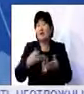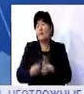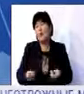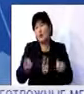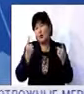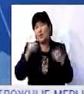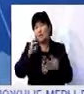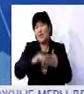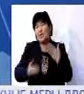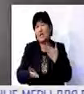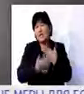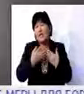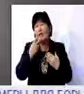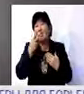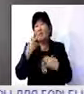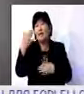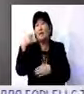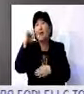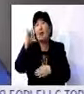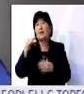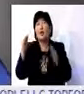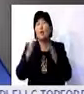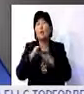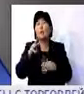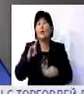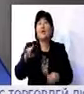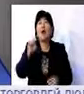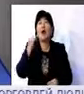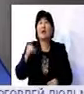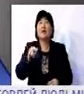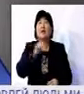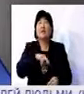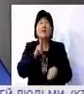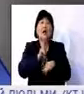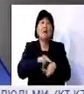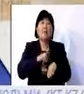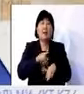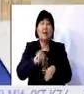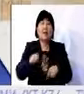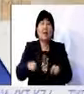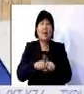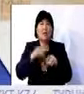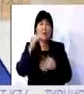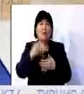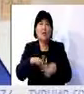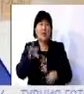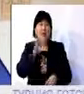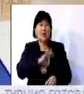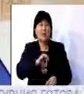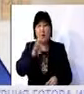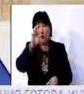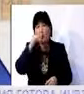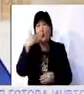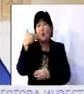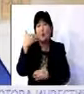штраф. Заметили флаг на окне одного из домов в микрорайоне Арай сотрудники полиции. За нарушение правил использования